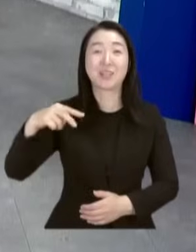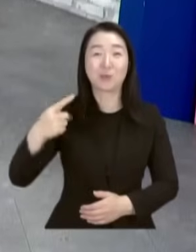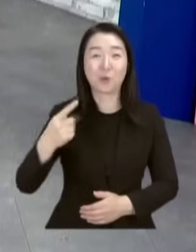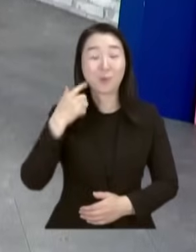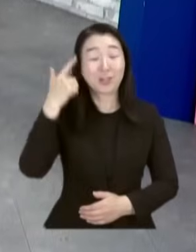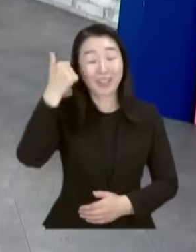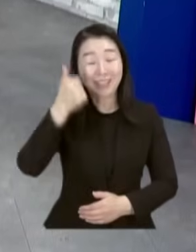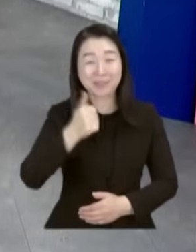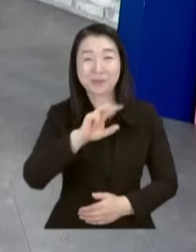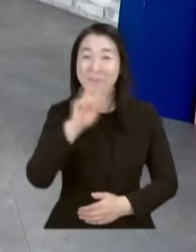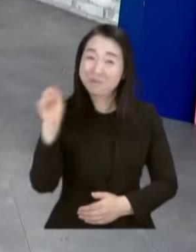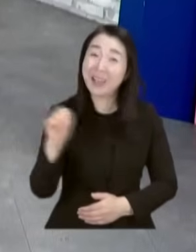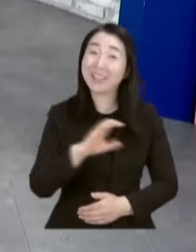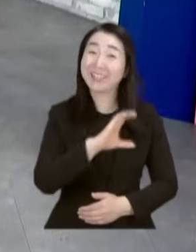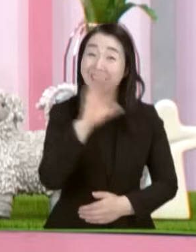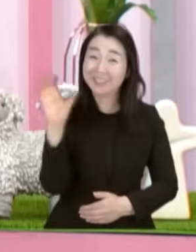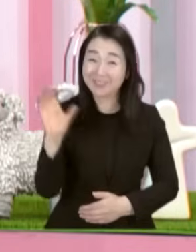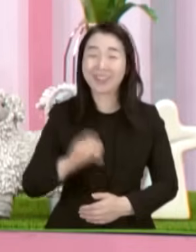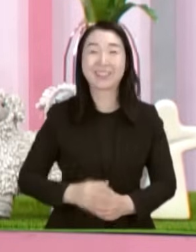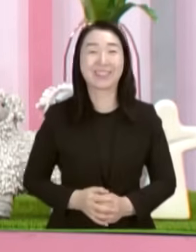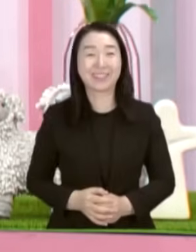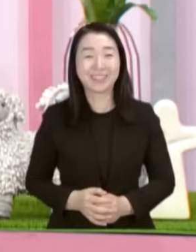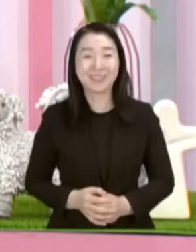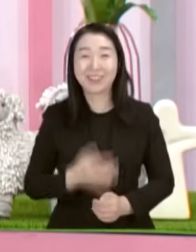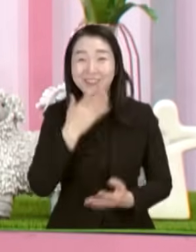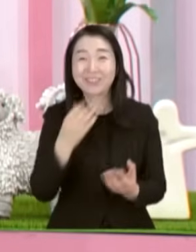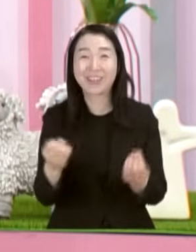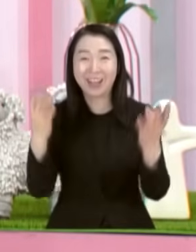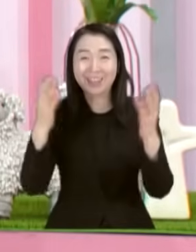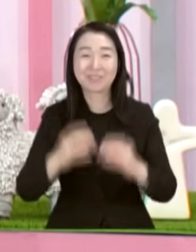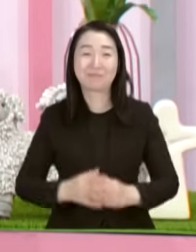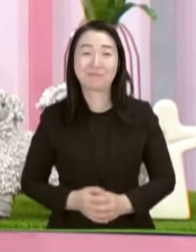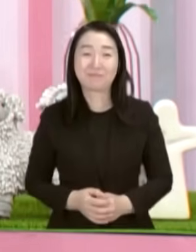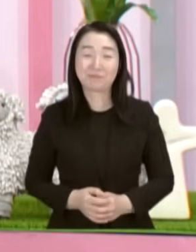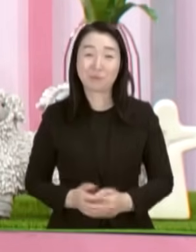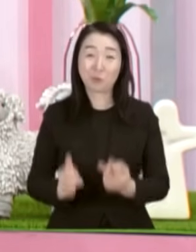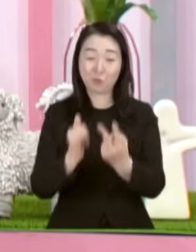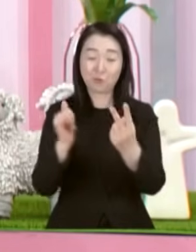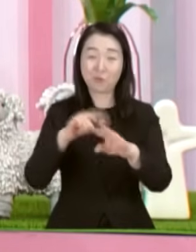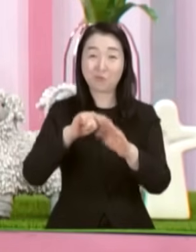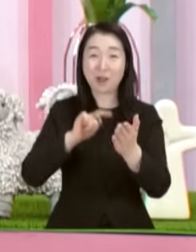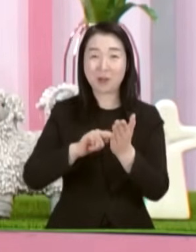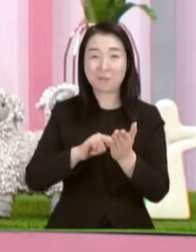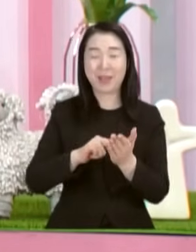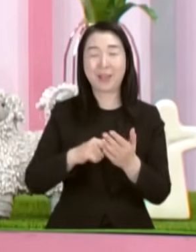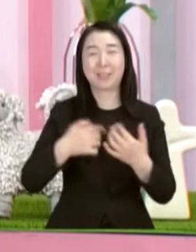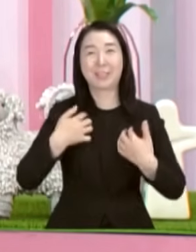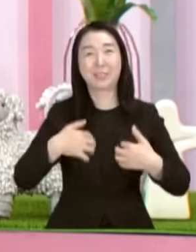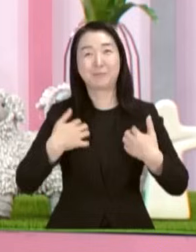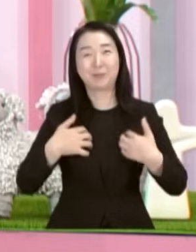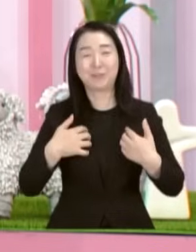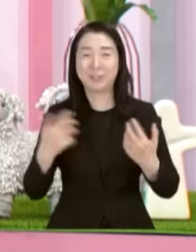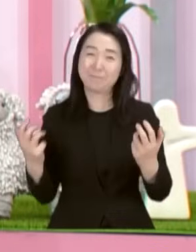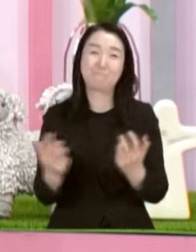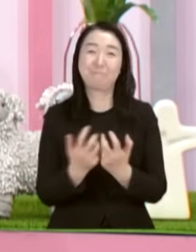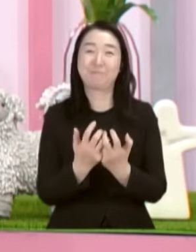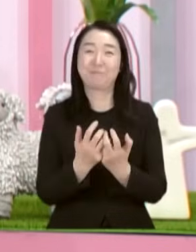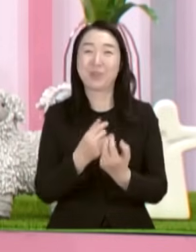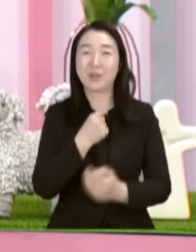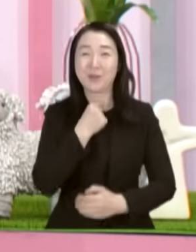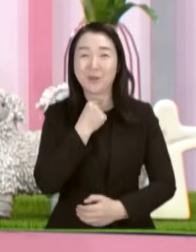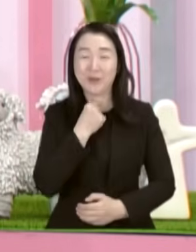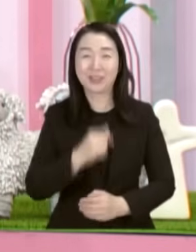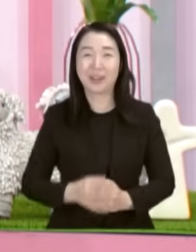메리 크리스마스. 메리 크리스마스. 네. 기쁜 성탄 축하드리고요. 네네. 네. 두 분 마음속에 기쁨이 넘쳐서